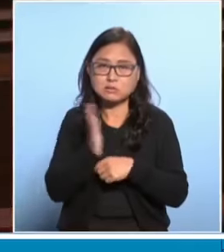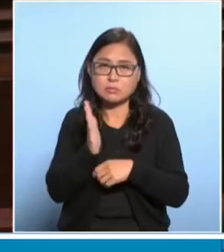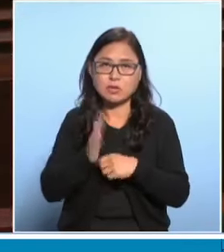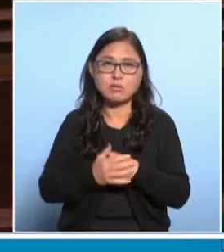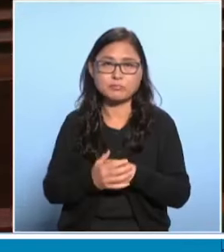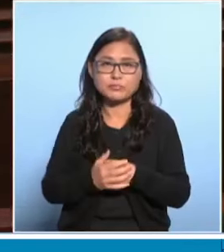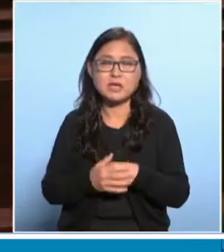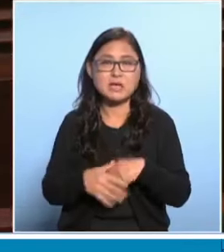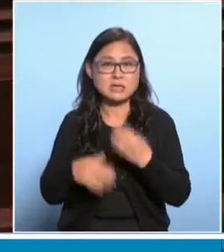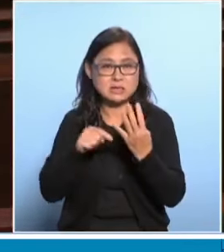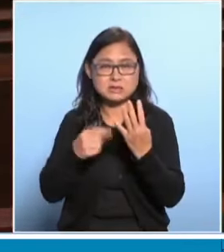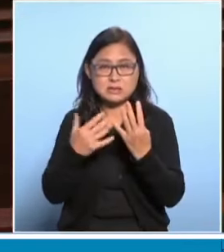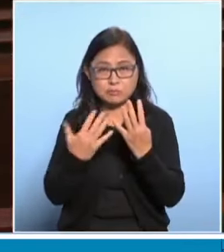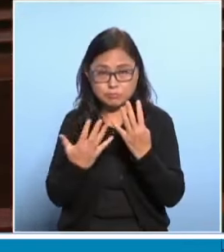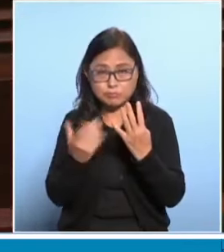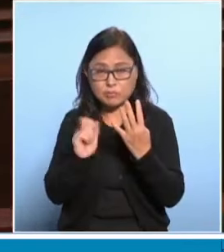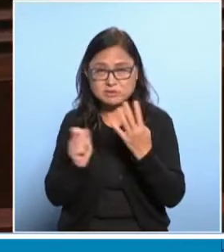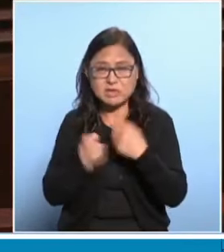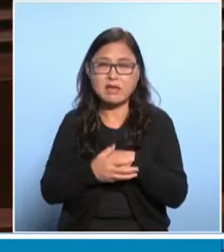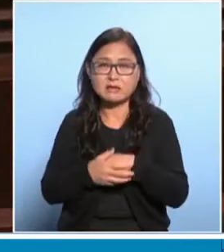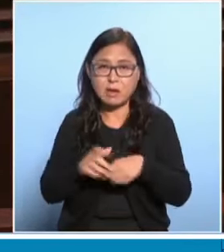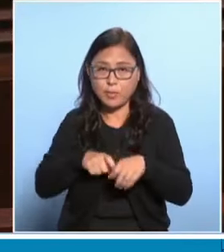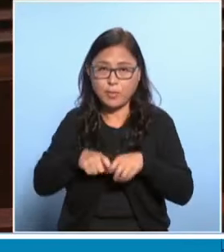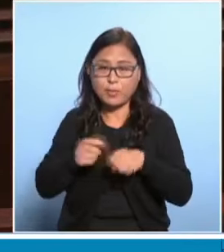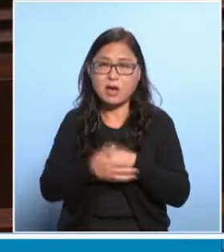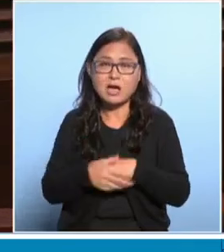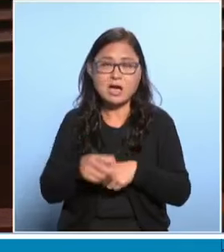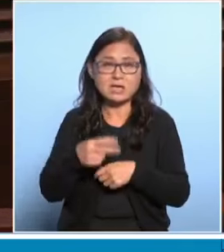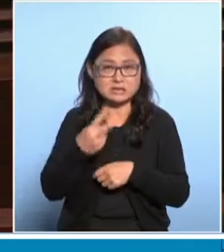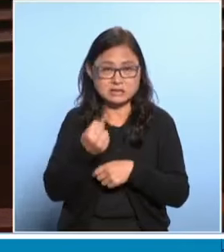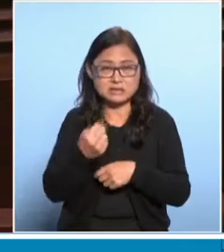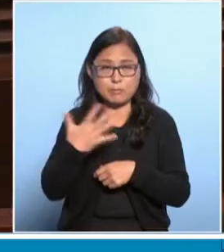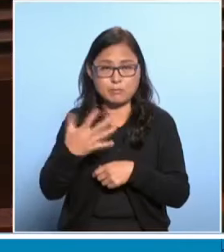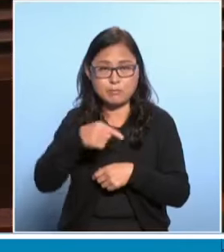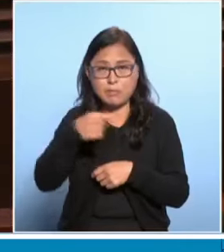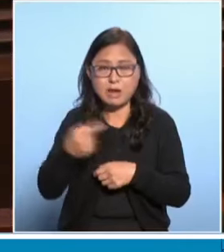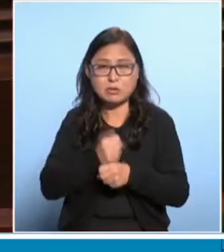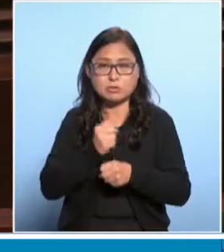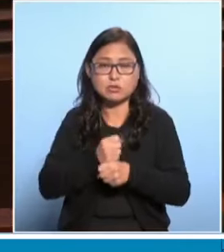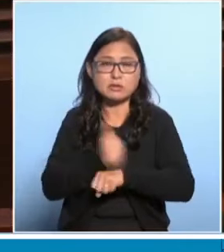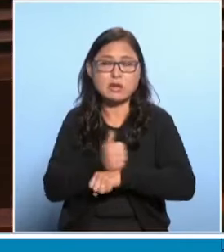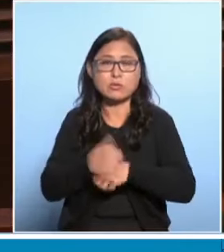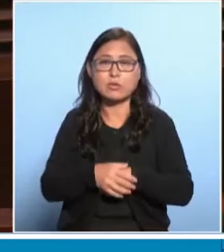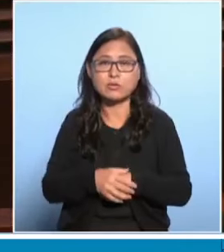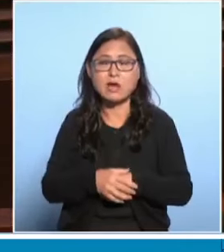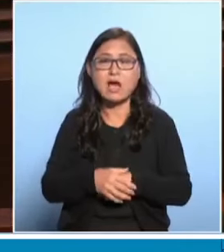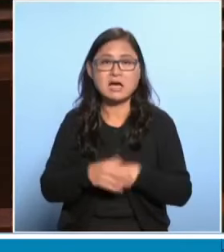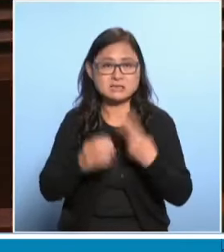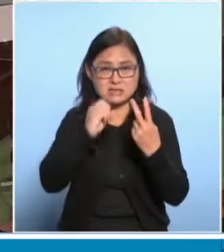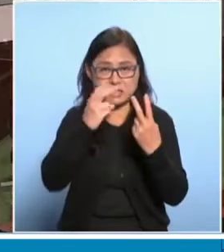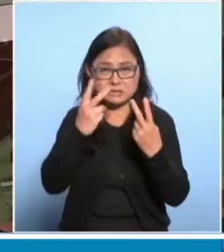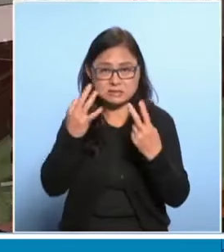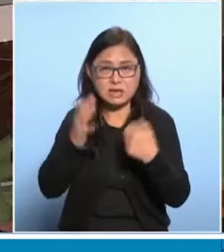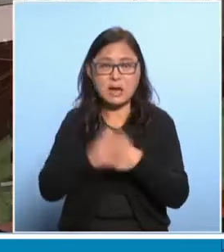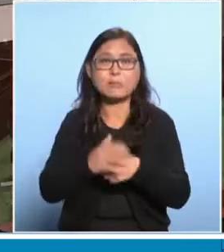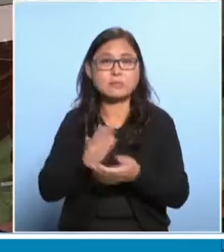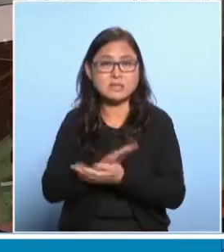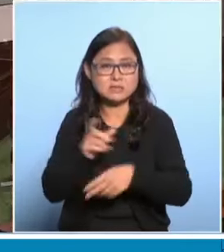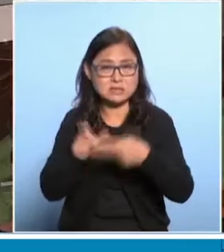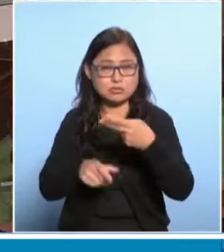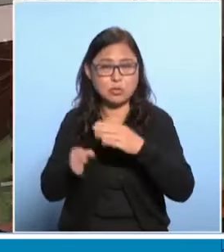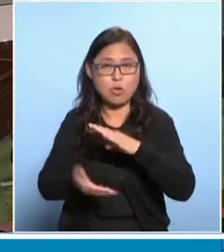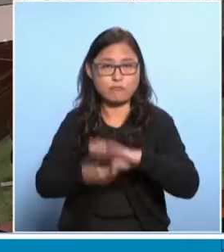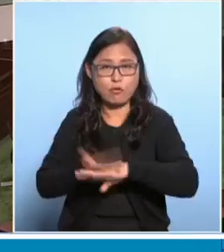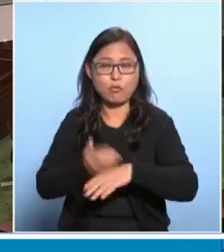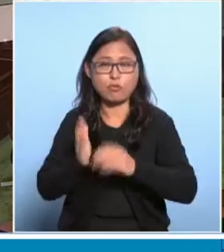約 4.5%， 提供超過25萬個就業機會。本港的旅遊業在2023年2月開始復常，